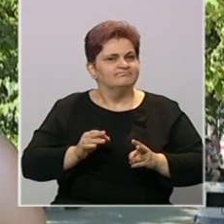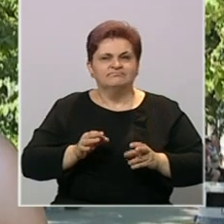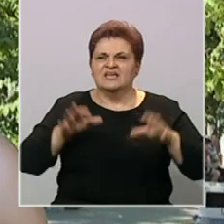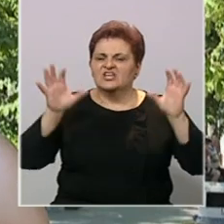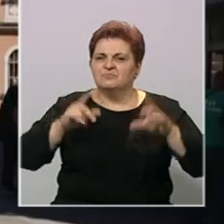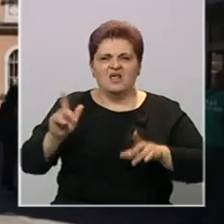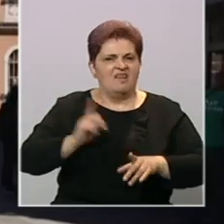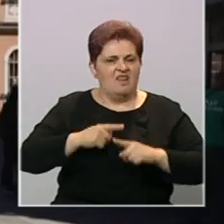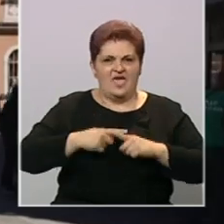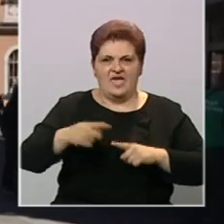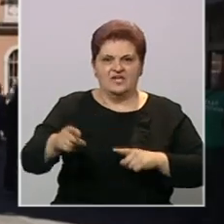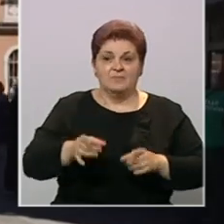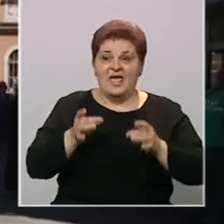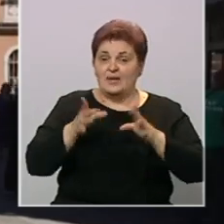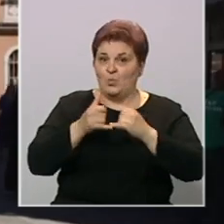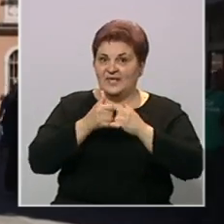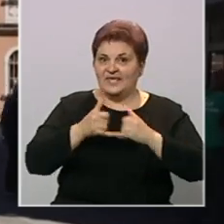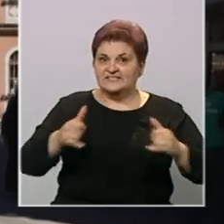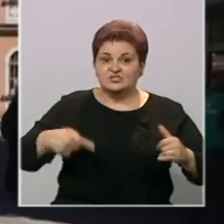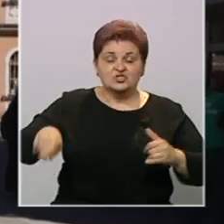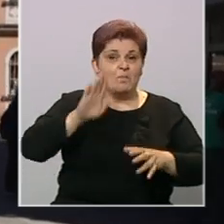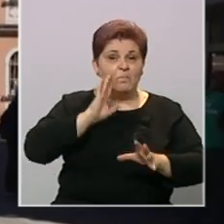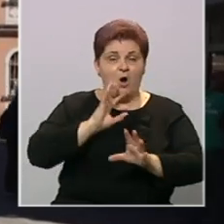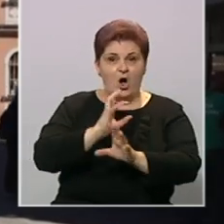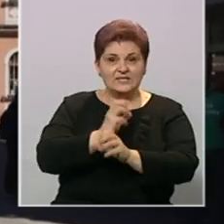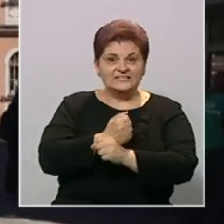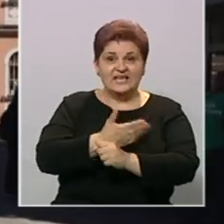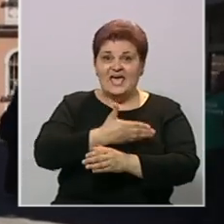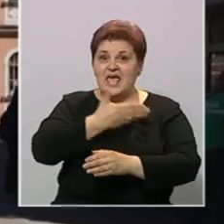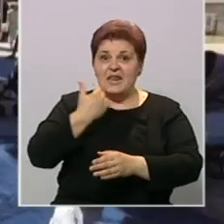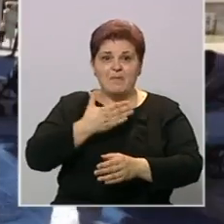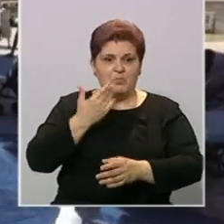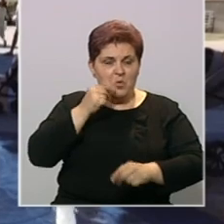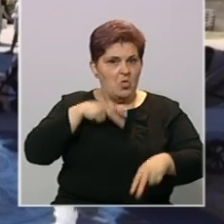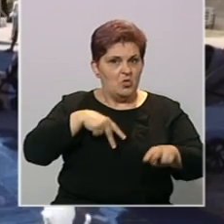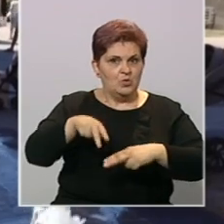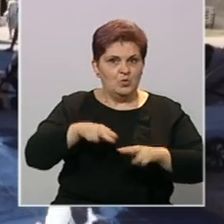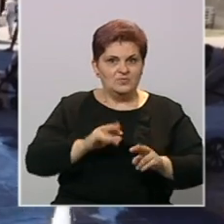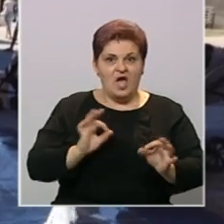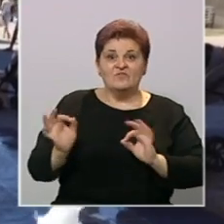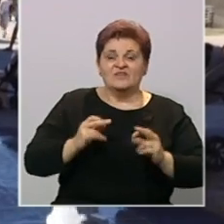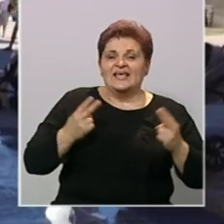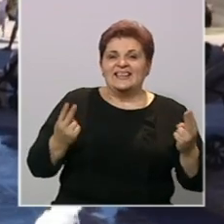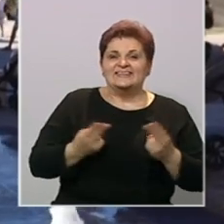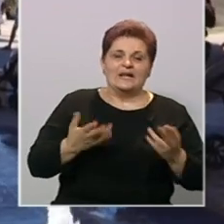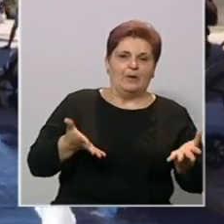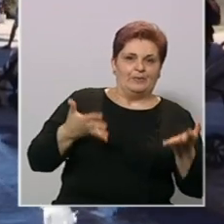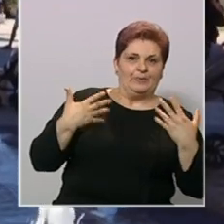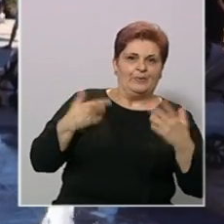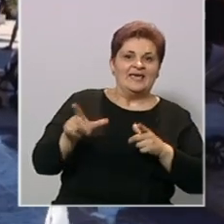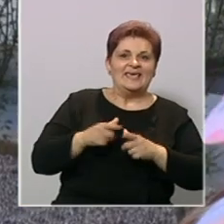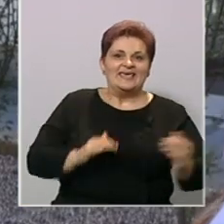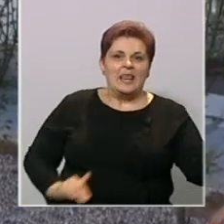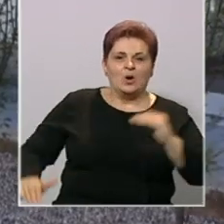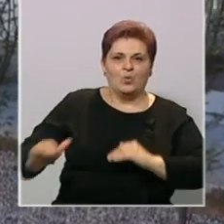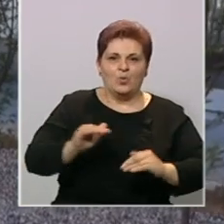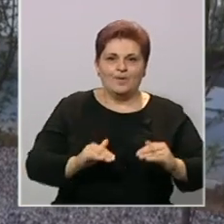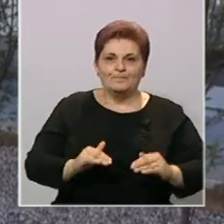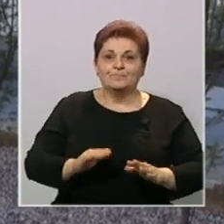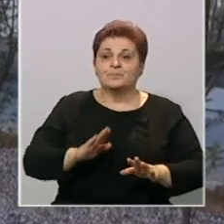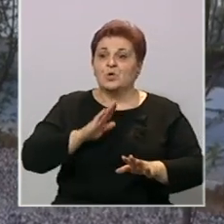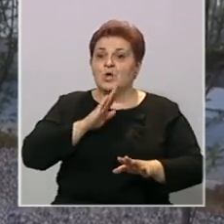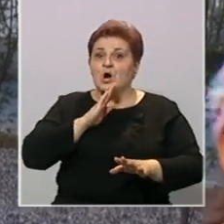se ne očekuje. Na ulicama gradova širom Bosne i Hercegovine nema puno građana. Osvježenja se traže u hladu ili na kupalištima. U podne